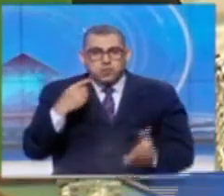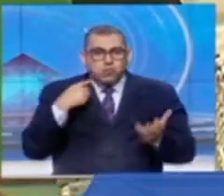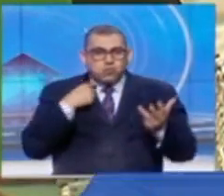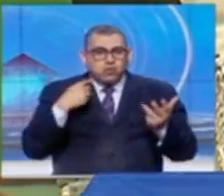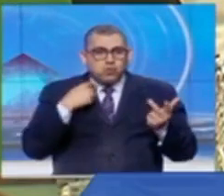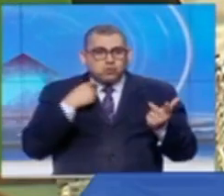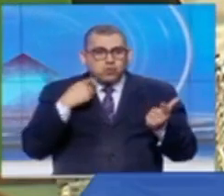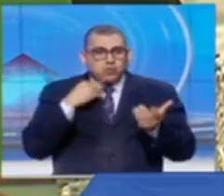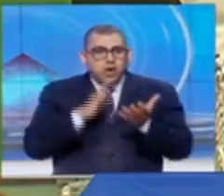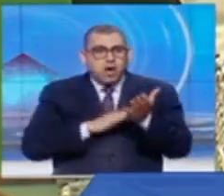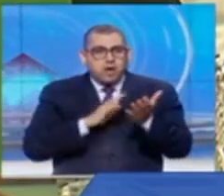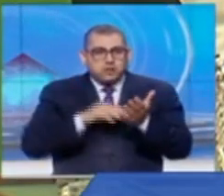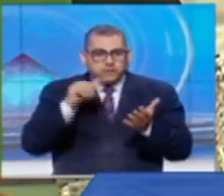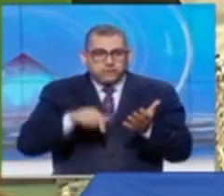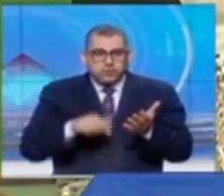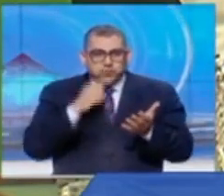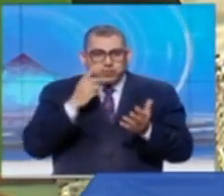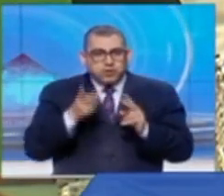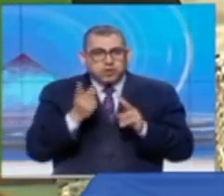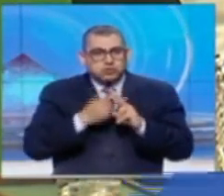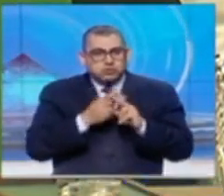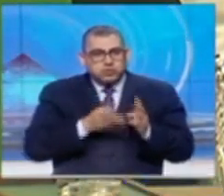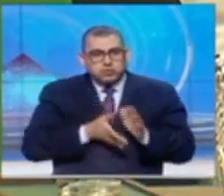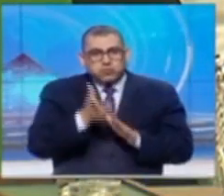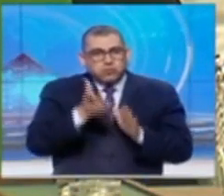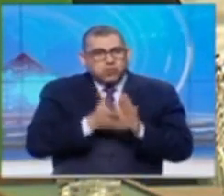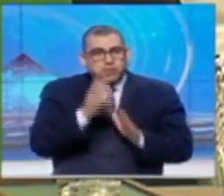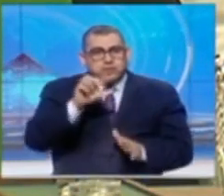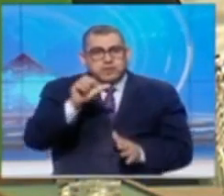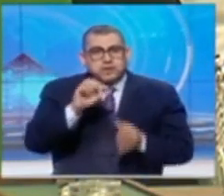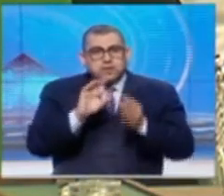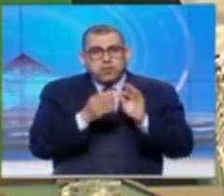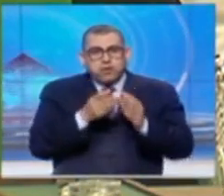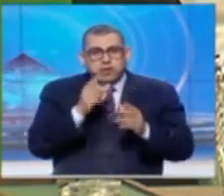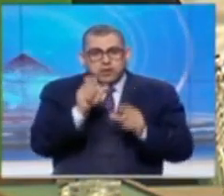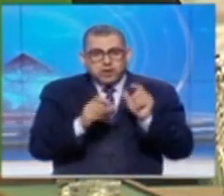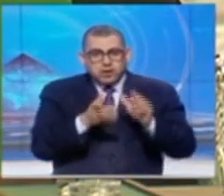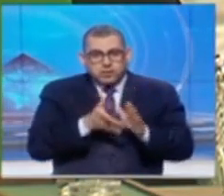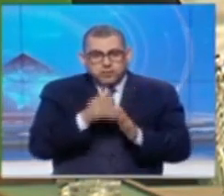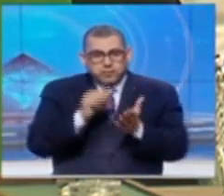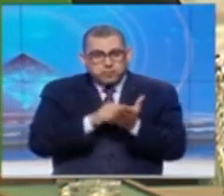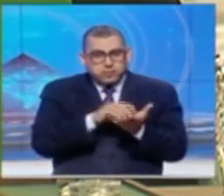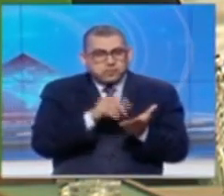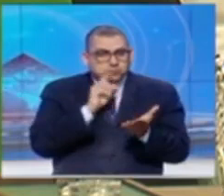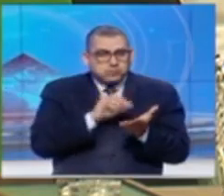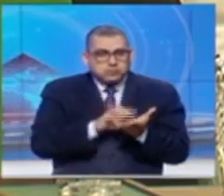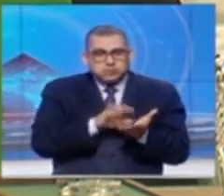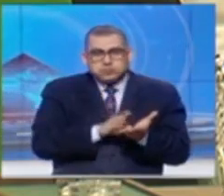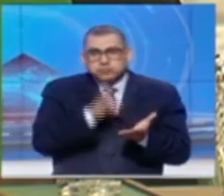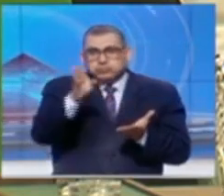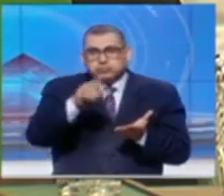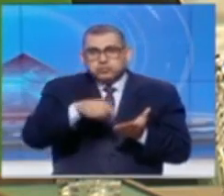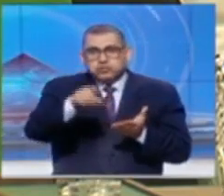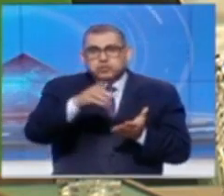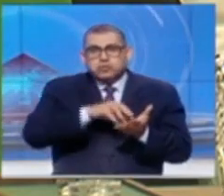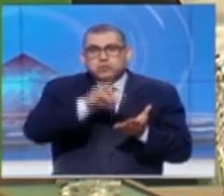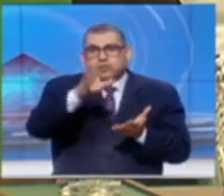طبيعية ونزوح 2.9 مليون نسمة من مناطقهم إلى مدن